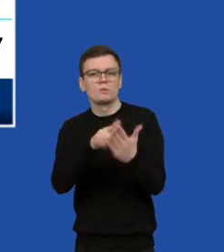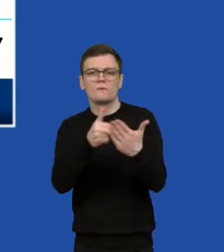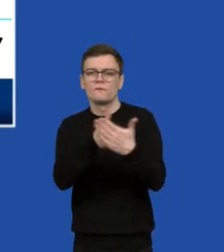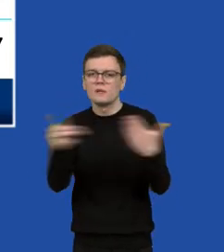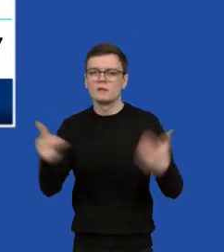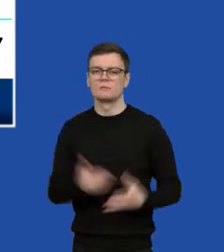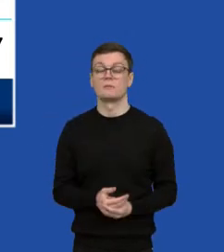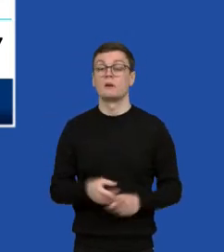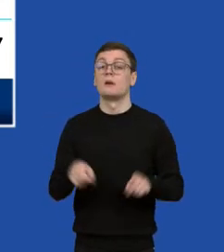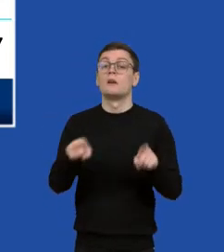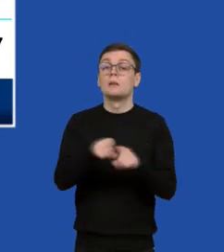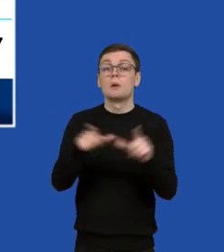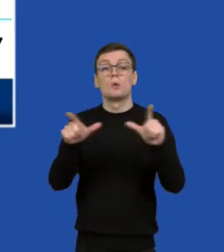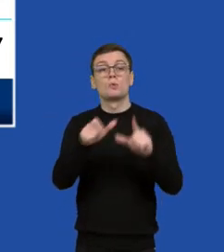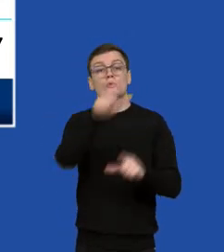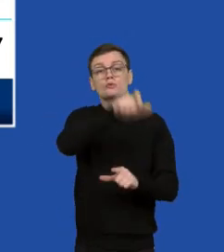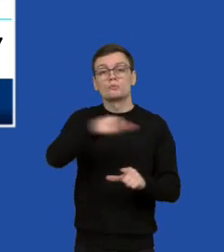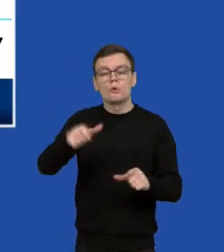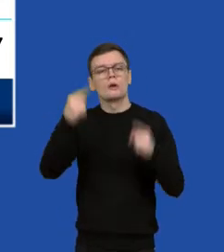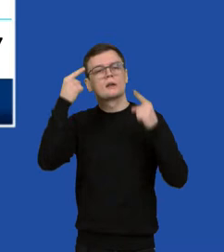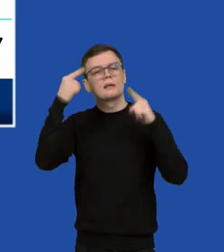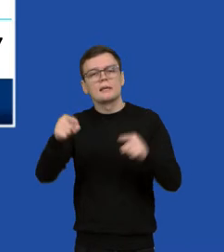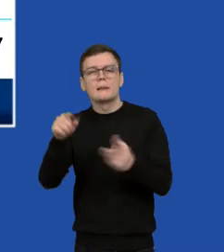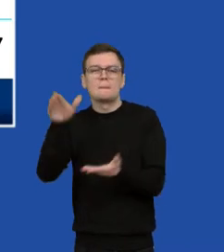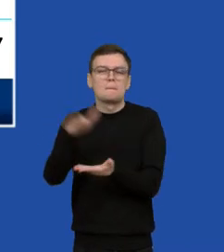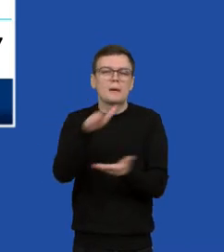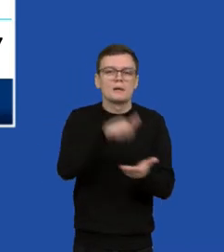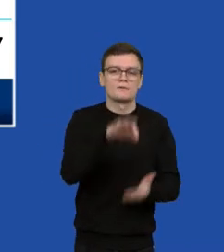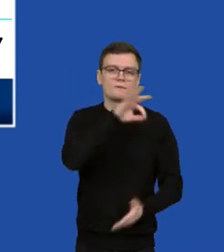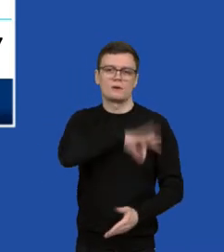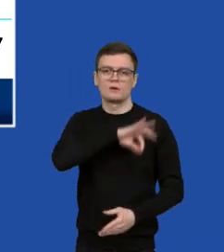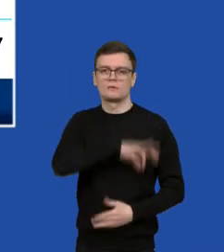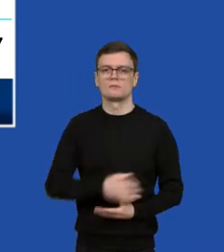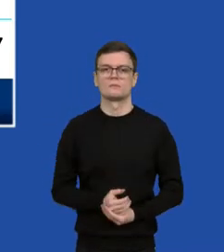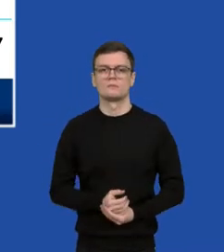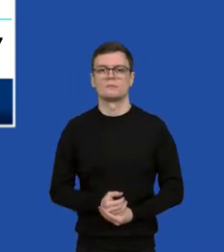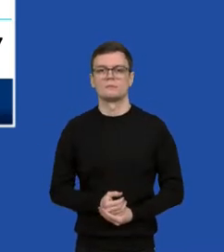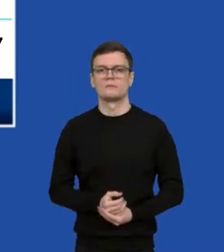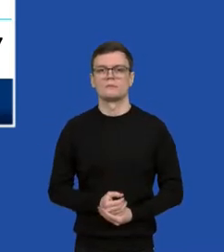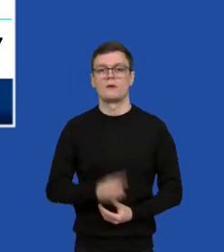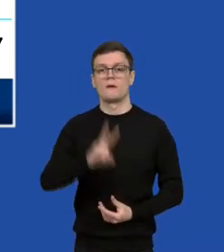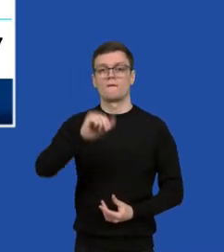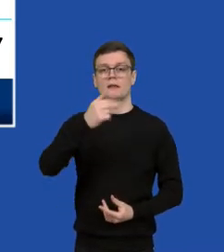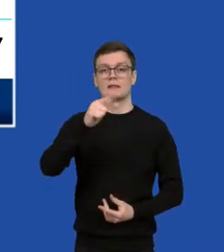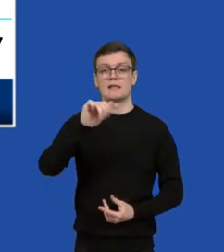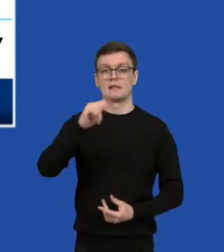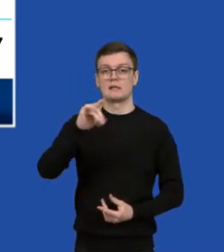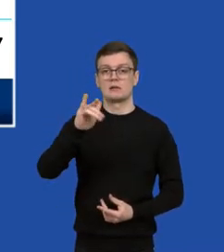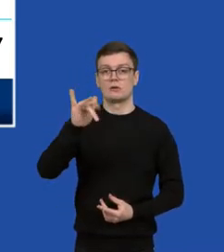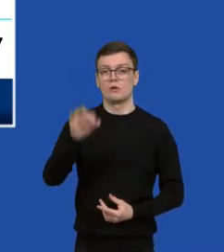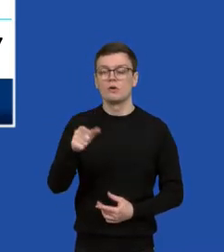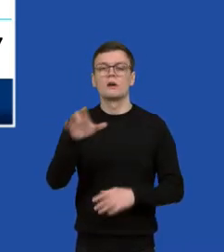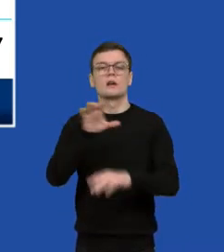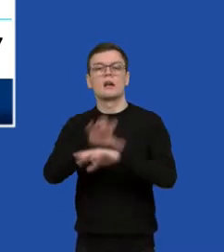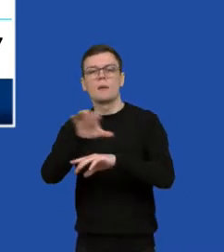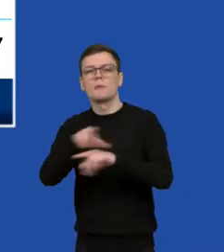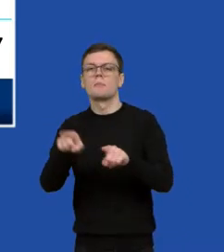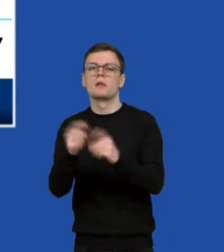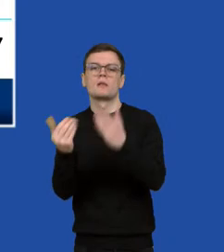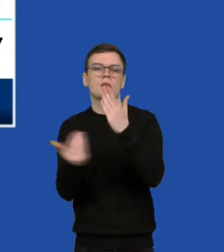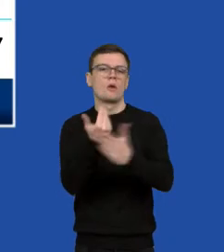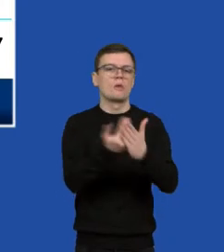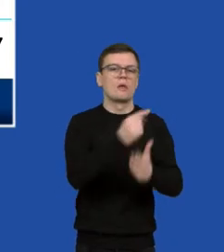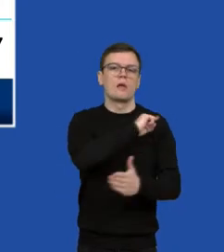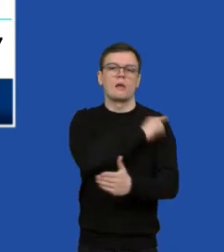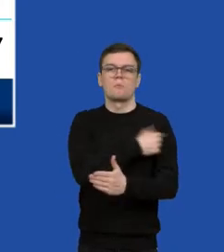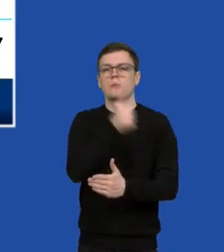pat ūkininkai ir kiti smulkūs vartotojai. Taip pat vandenilio gamybos įranga iš atsinaujinančių energijos šaltinių 70